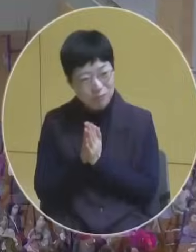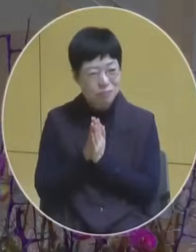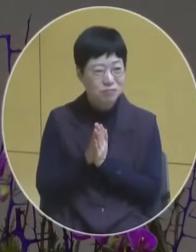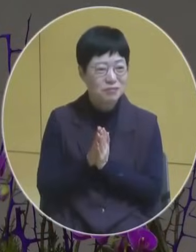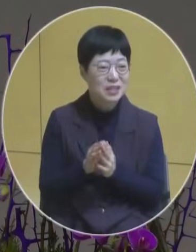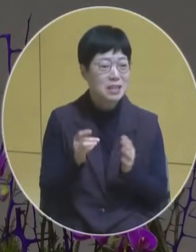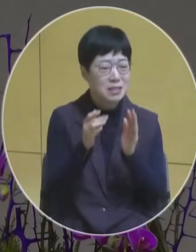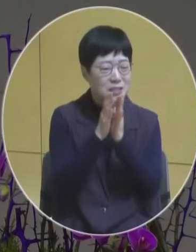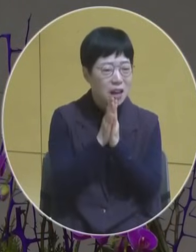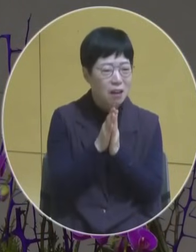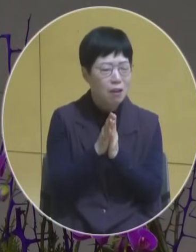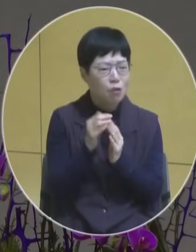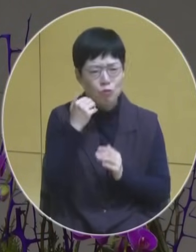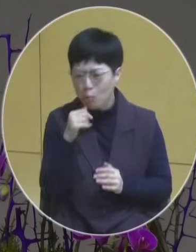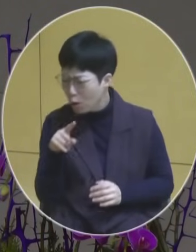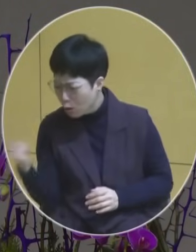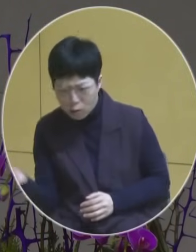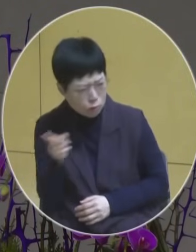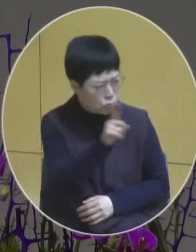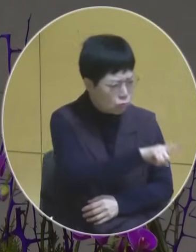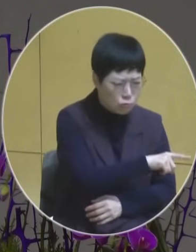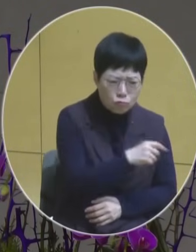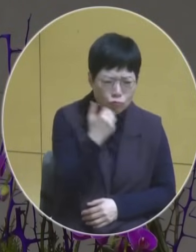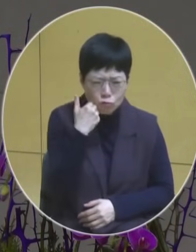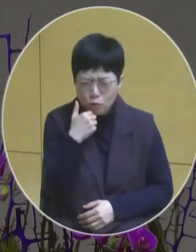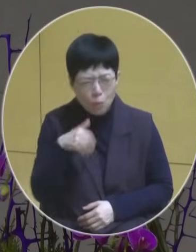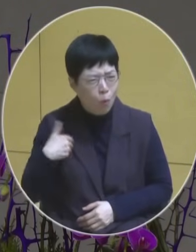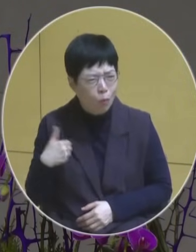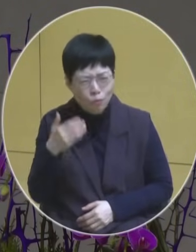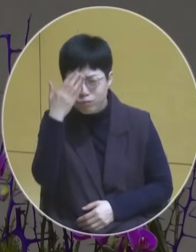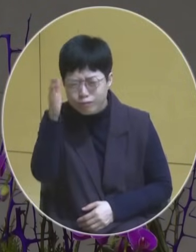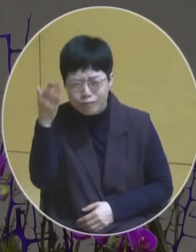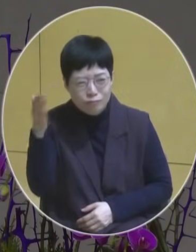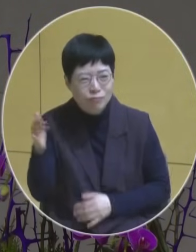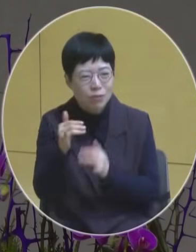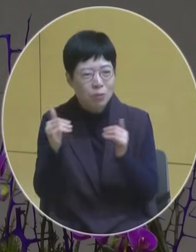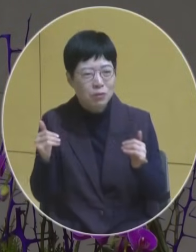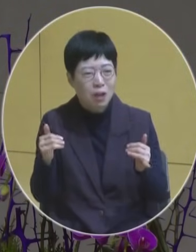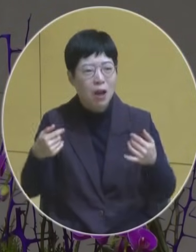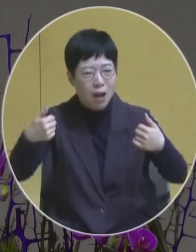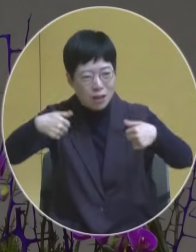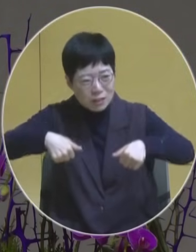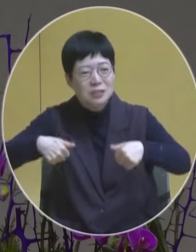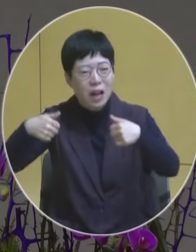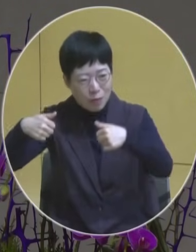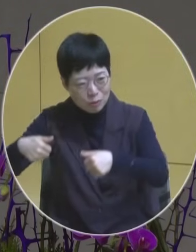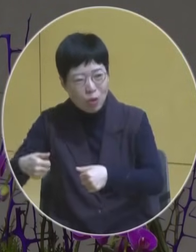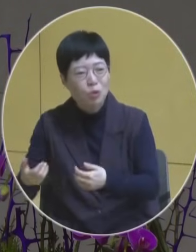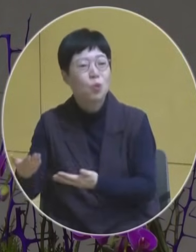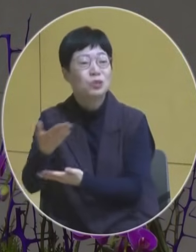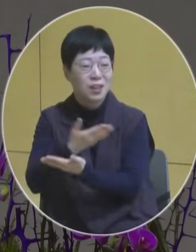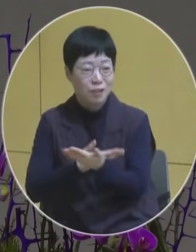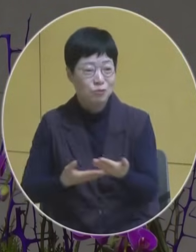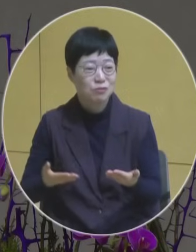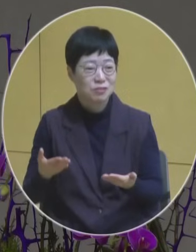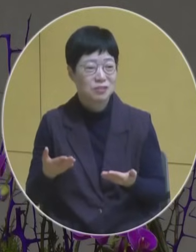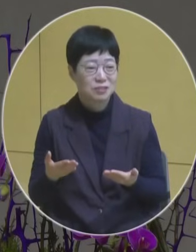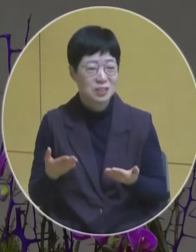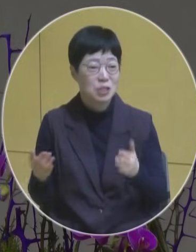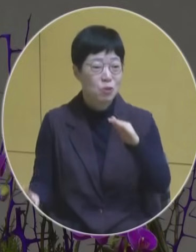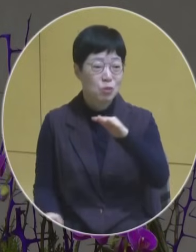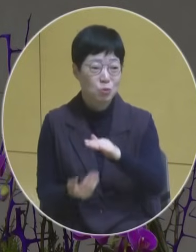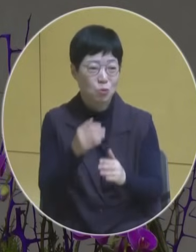인사 나면 옆에 누가 앉았는지 전혀 알지도 못할 분들이 많은데 함께 인사를 나누면서 또 교제가